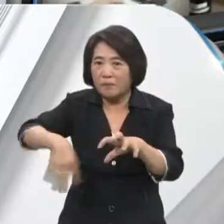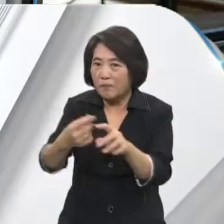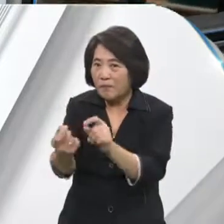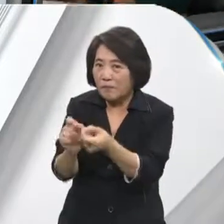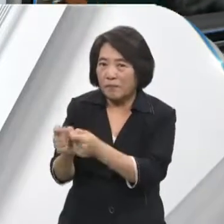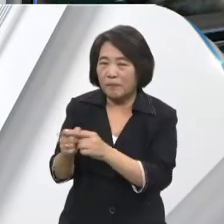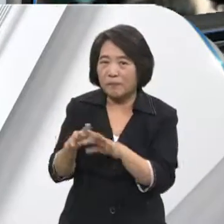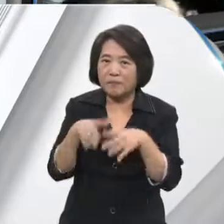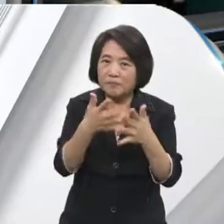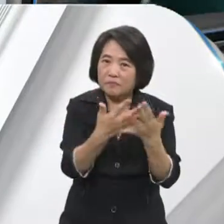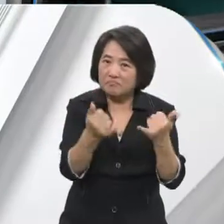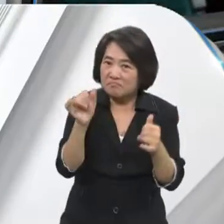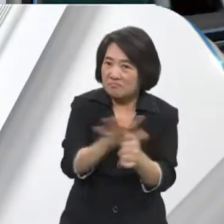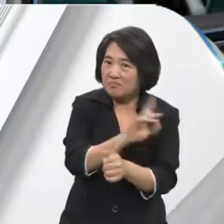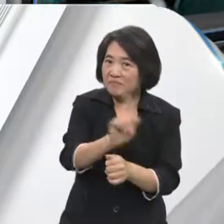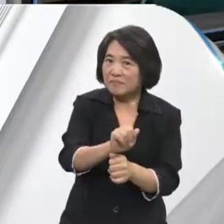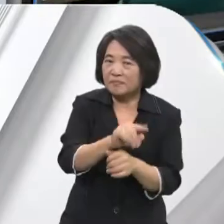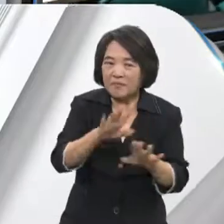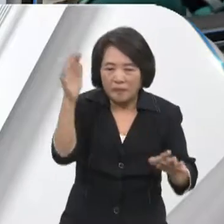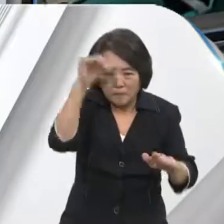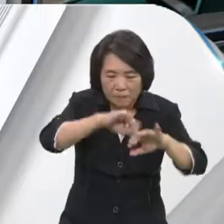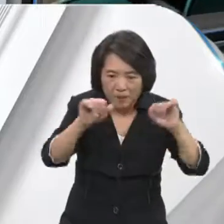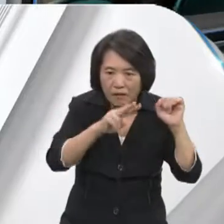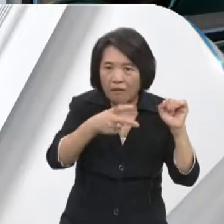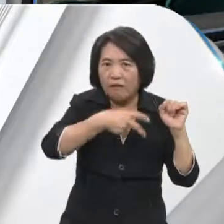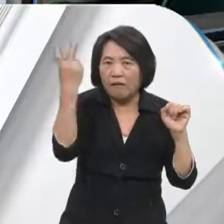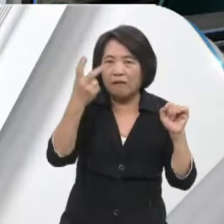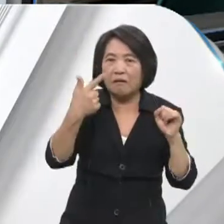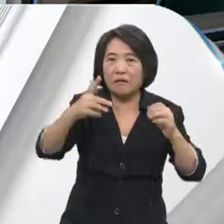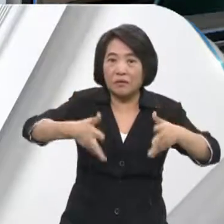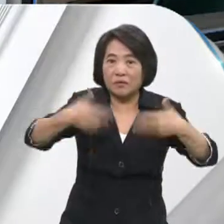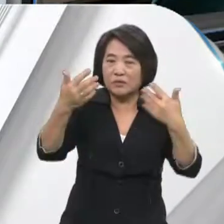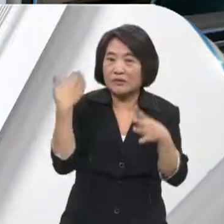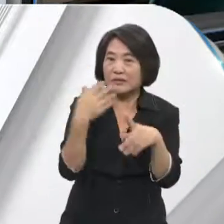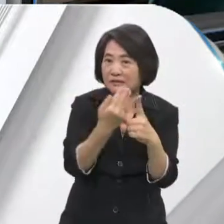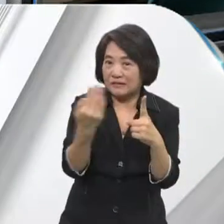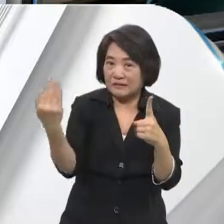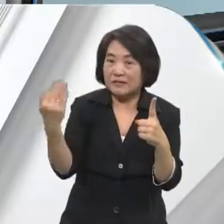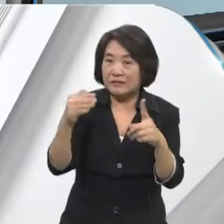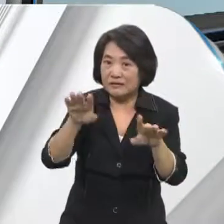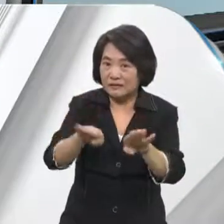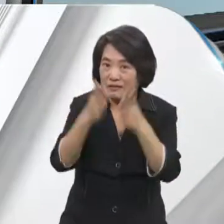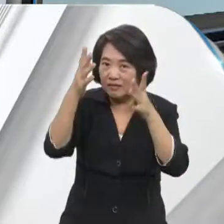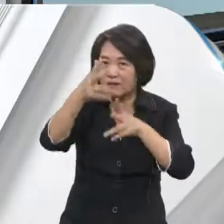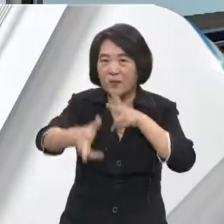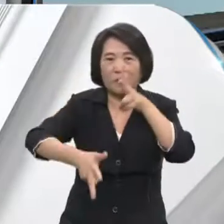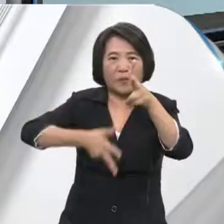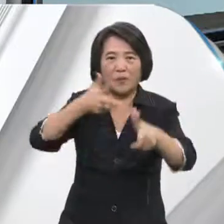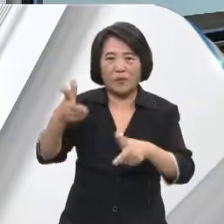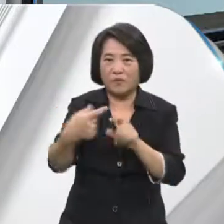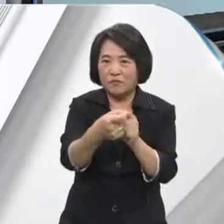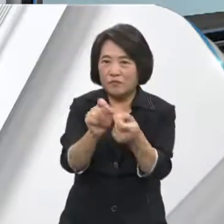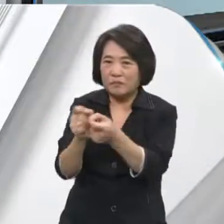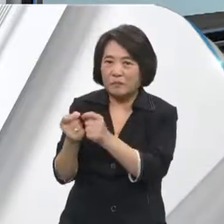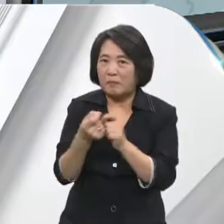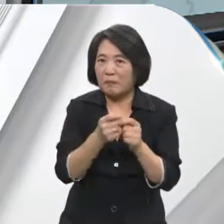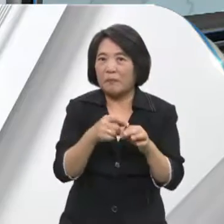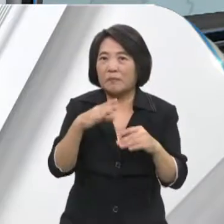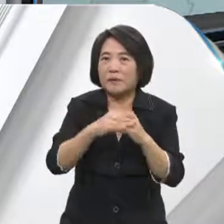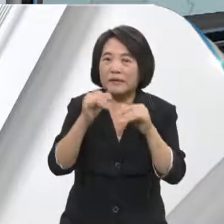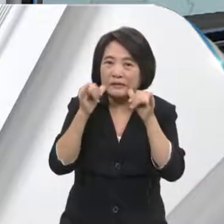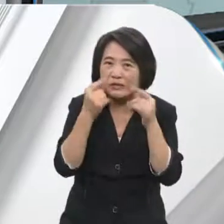境对学生的影响，结果发现刘强于1999年开始经营之后，赋权刘强包含马